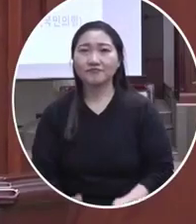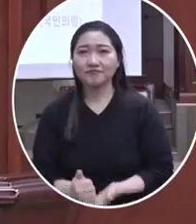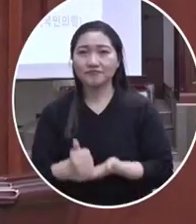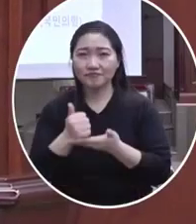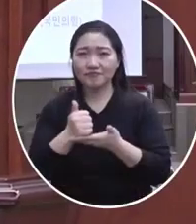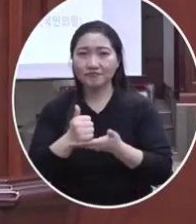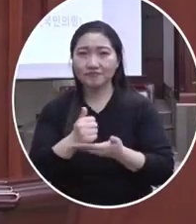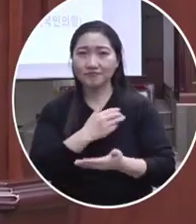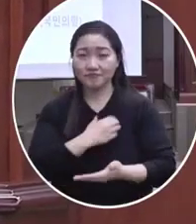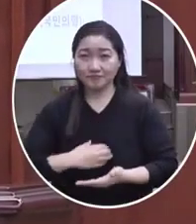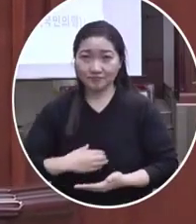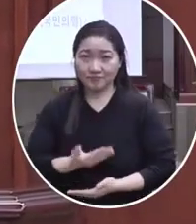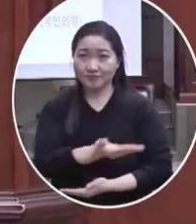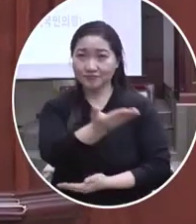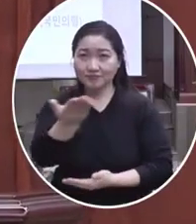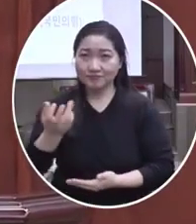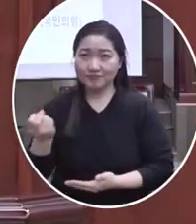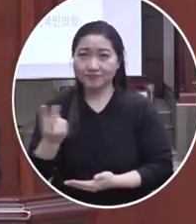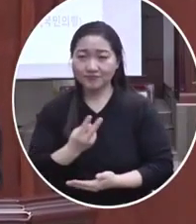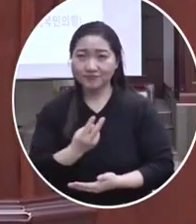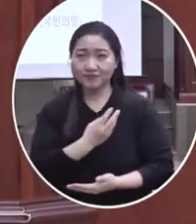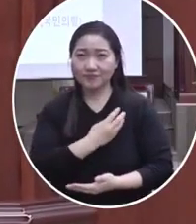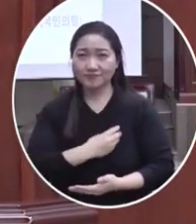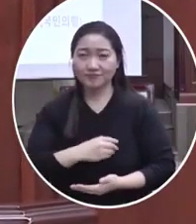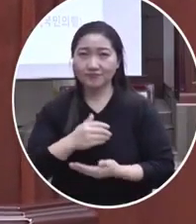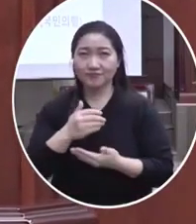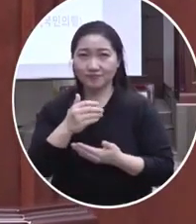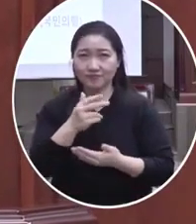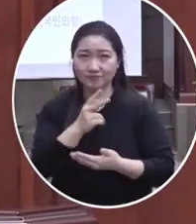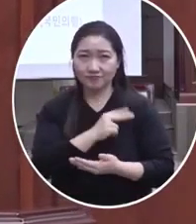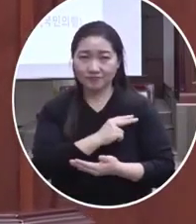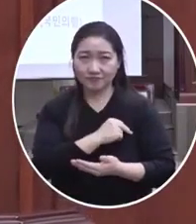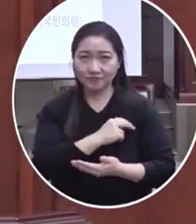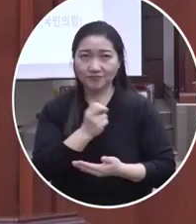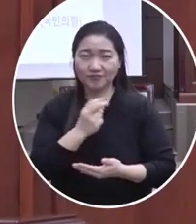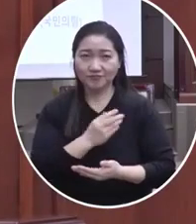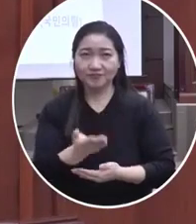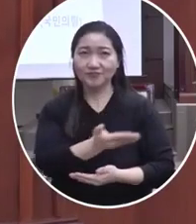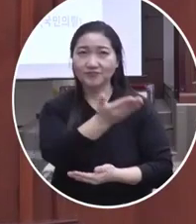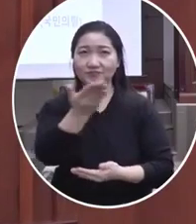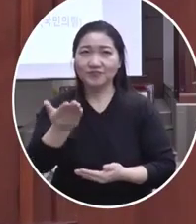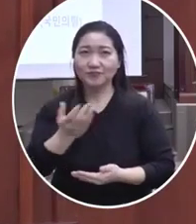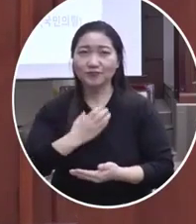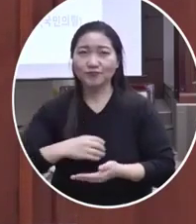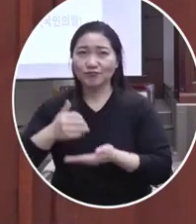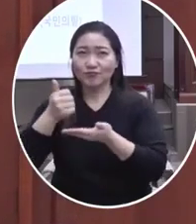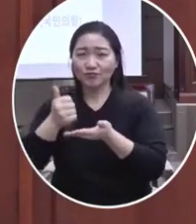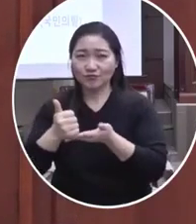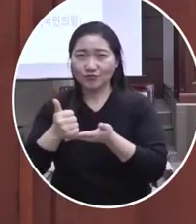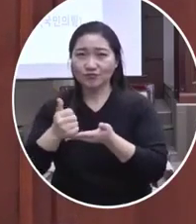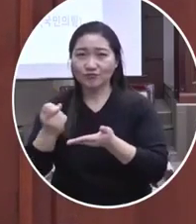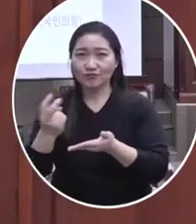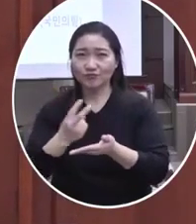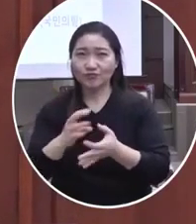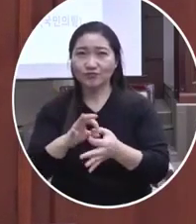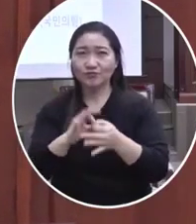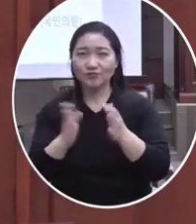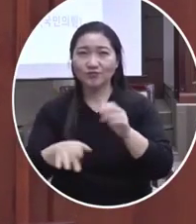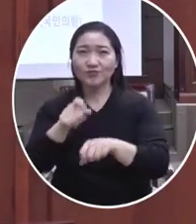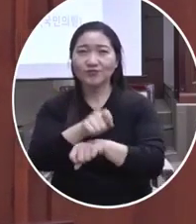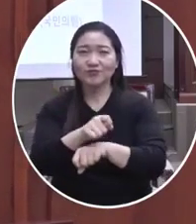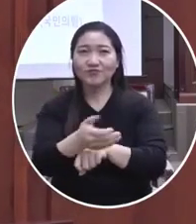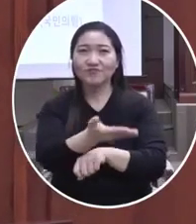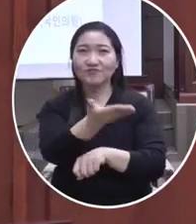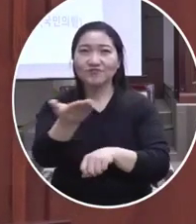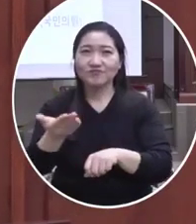존경하는 노원 구민 여러분 김준성 의장님을 비롯한 선배 동료의원 여러분 그리고 오성로 구청장님과 관계 공무